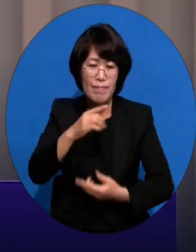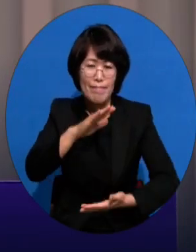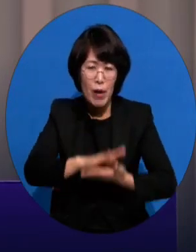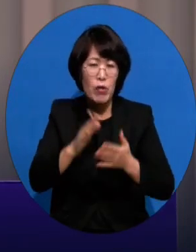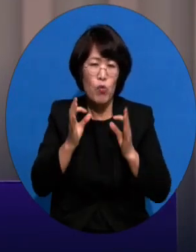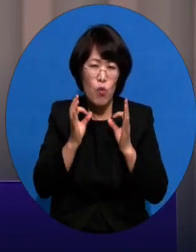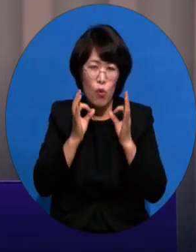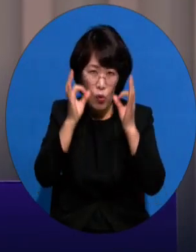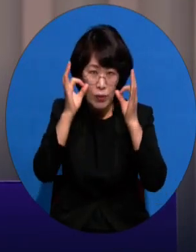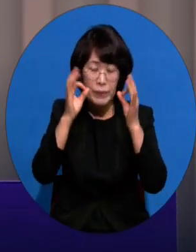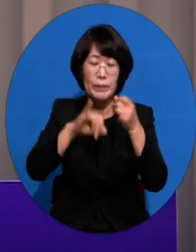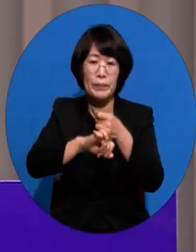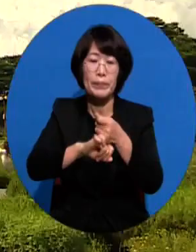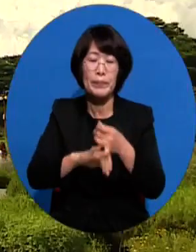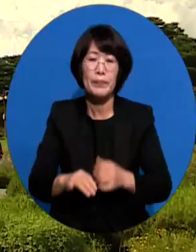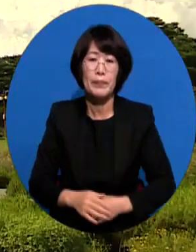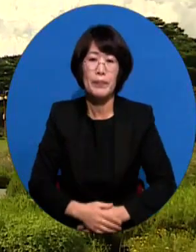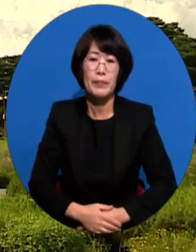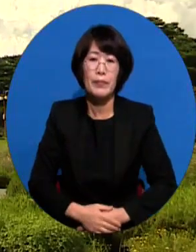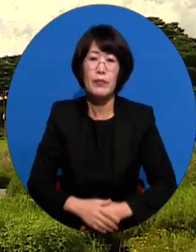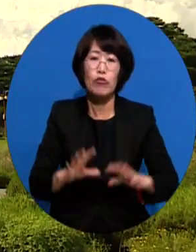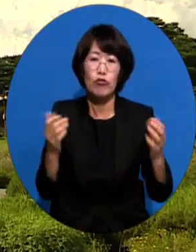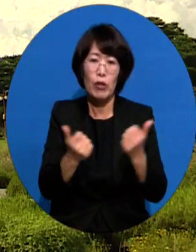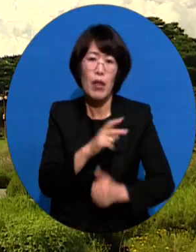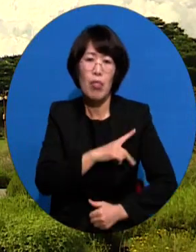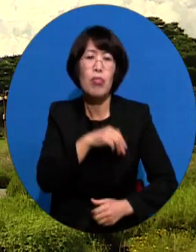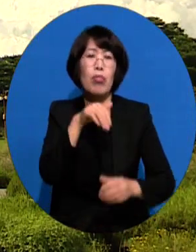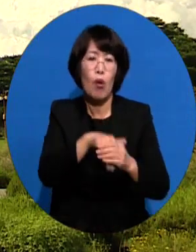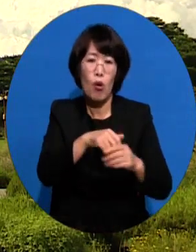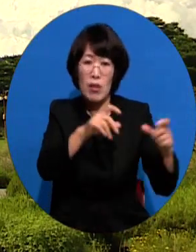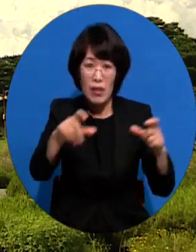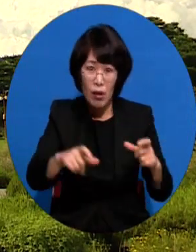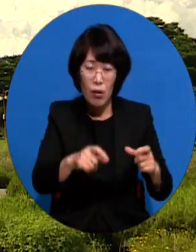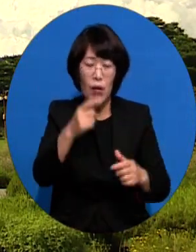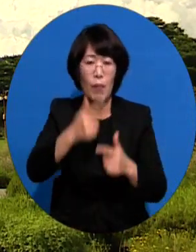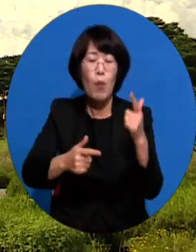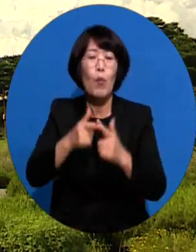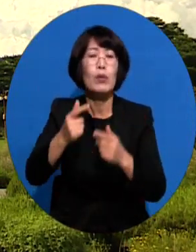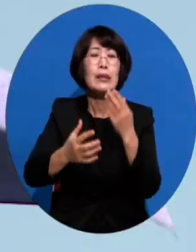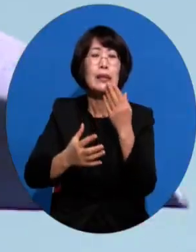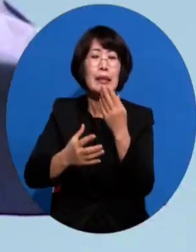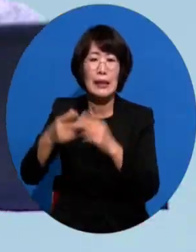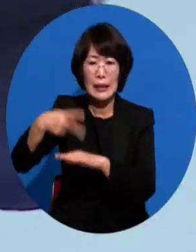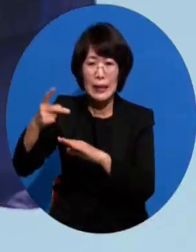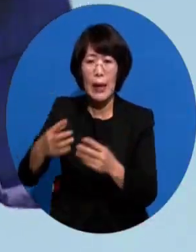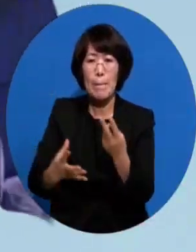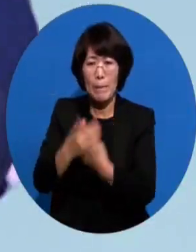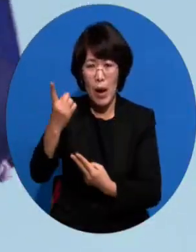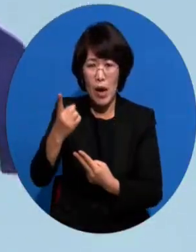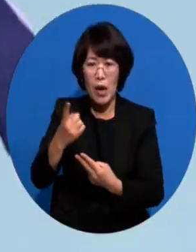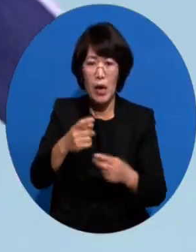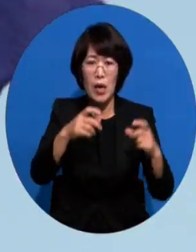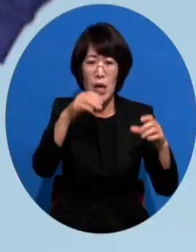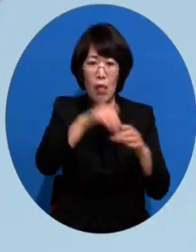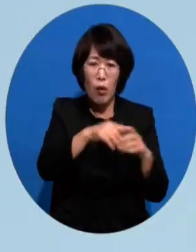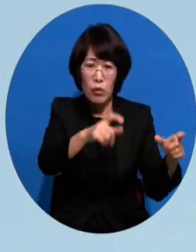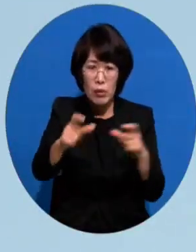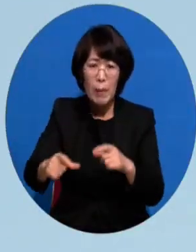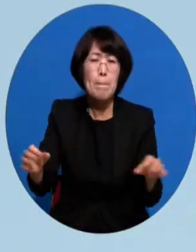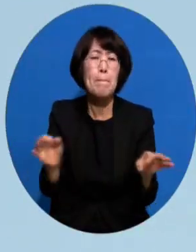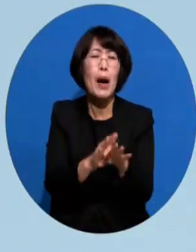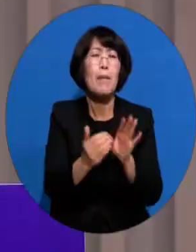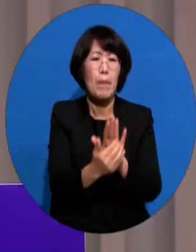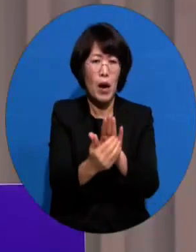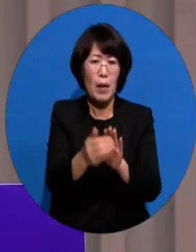대해서는 열과성을 다하겠습니다. 국회의원 선거구도 목포와 신안을 묶어 선거구가 사라지는 것을 방지해야